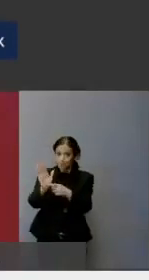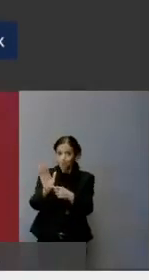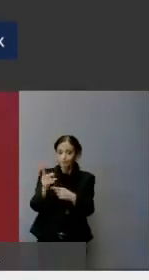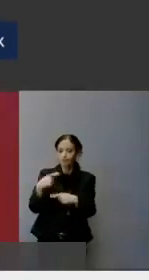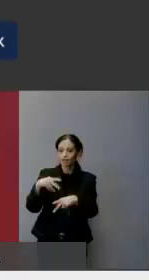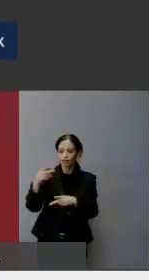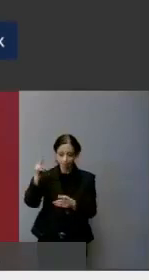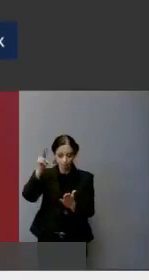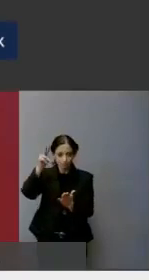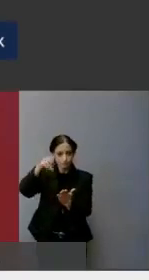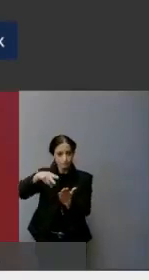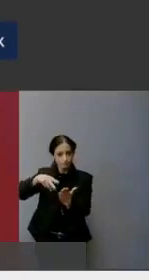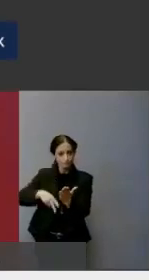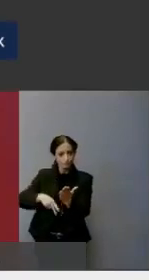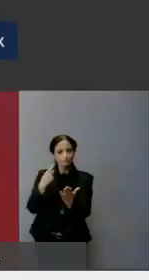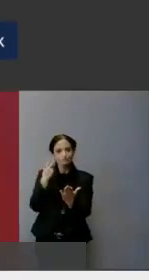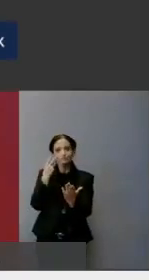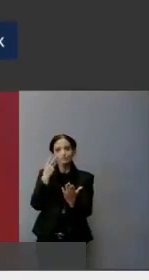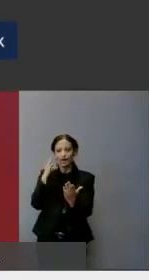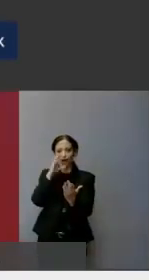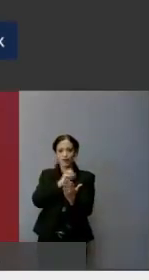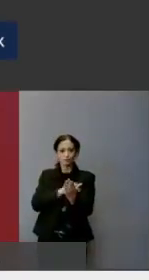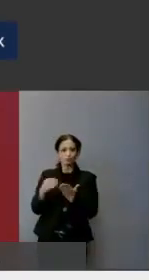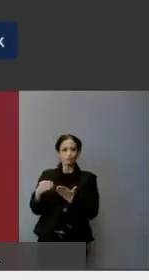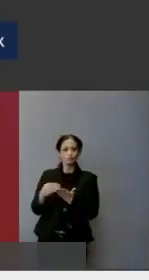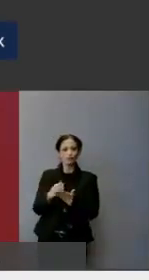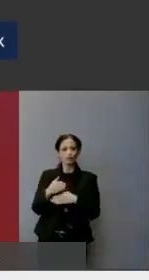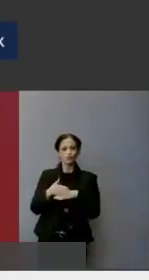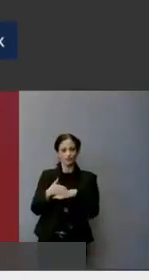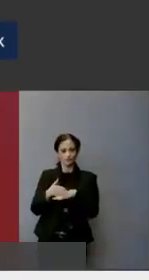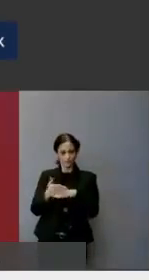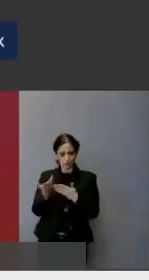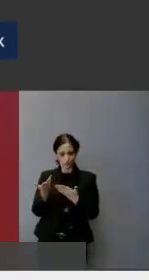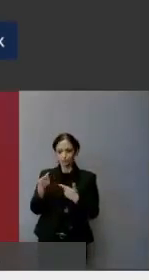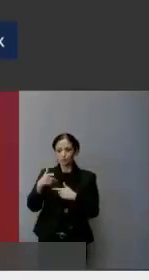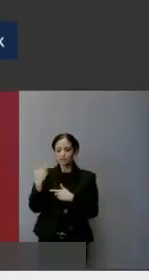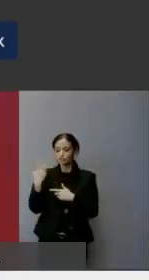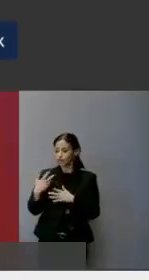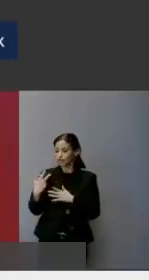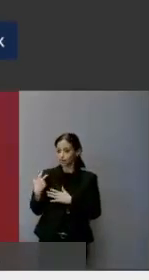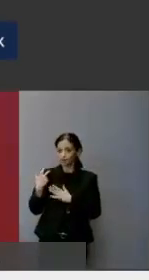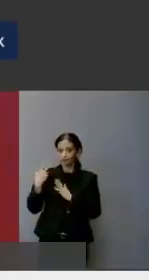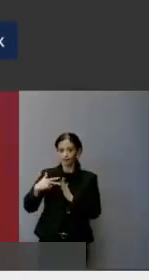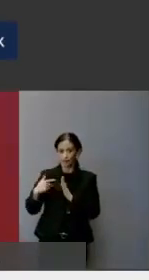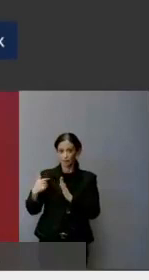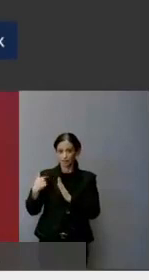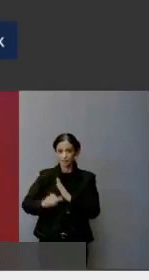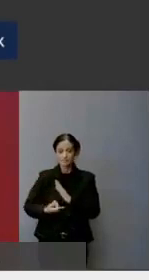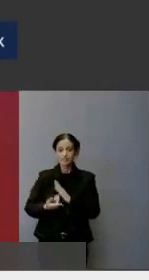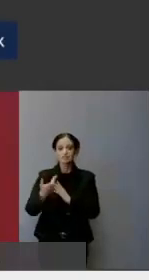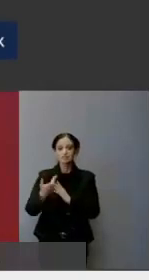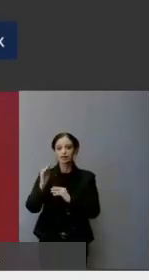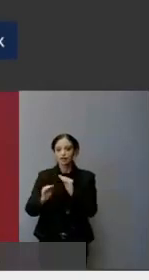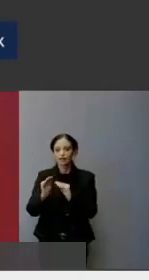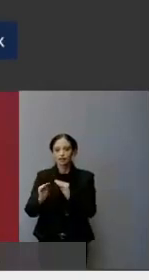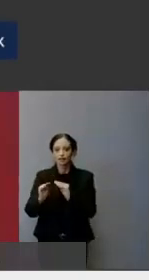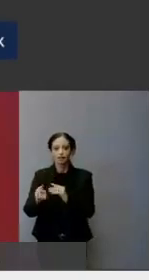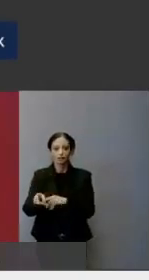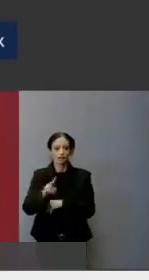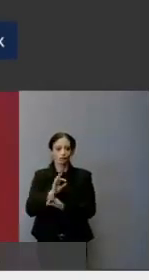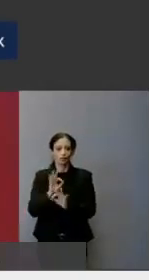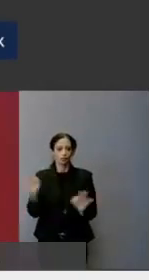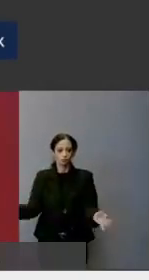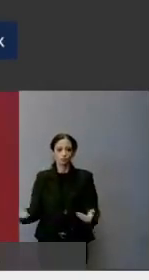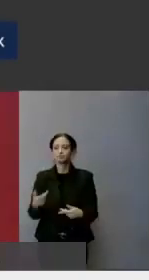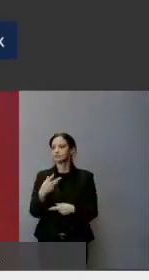prende coscienza di quale sia il percorso di condivisione visse che sono tre mesi che chiediamo alla commissione su questo e ci viene negata perché